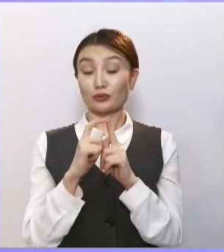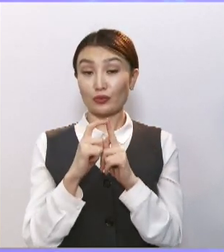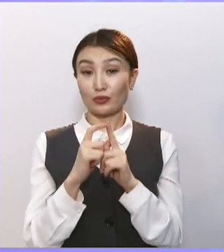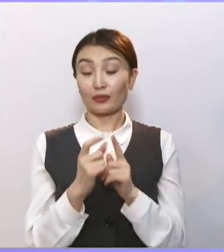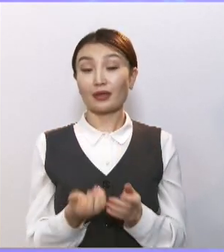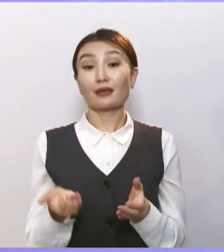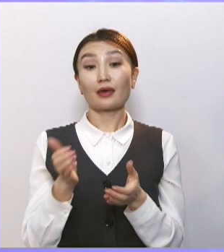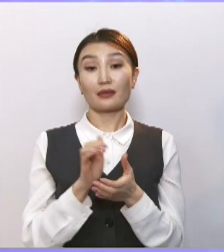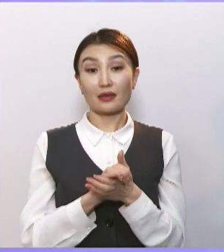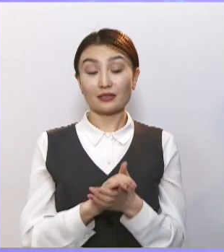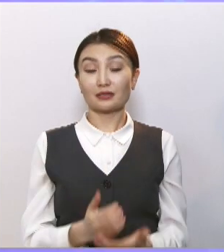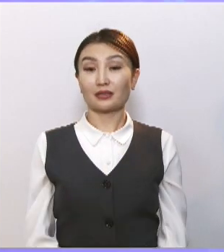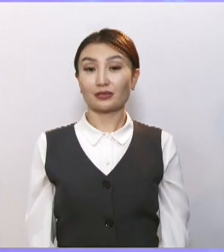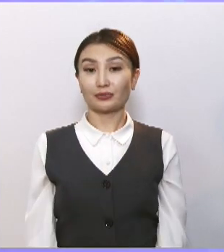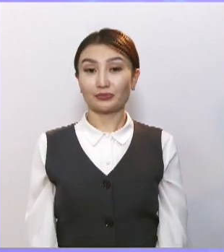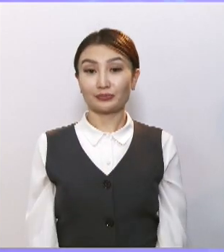менен тааныштык.